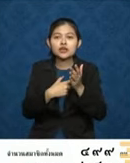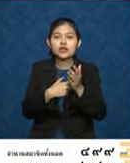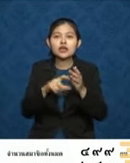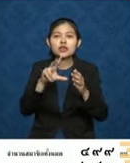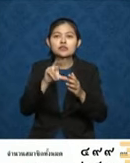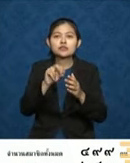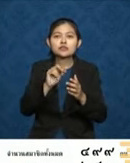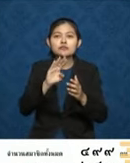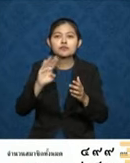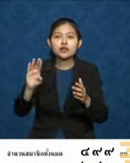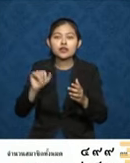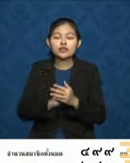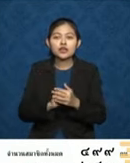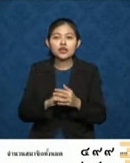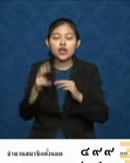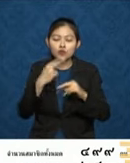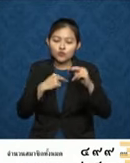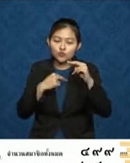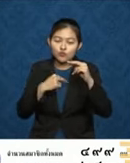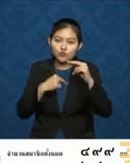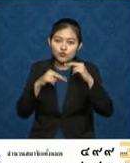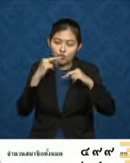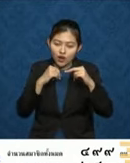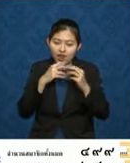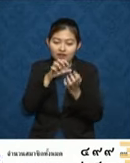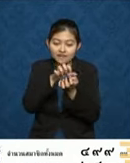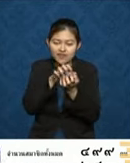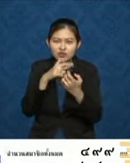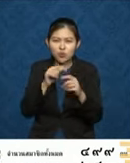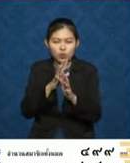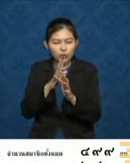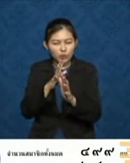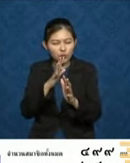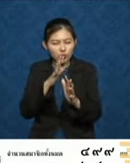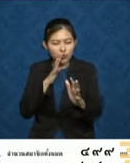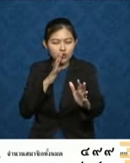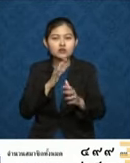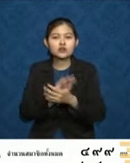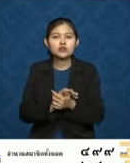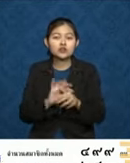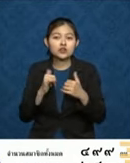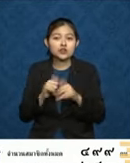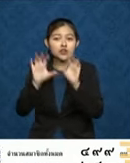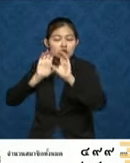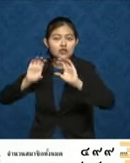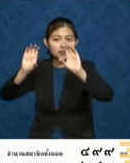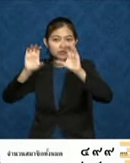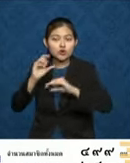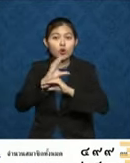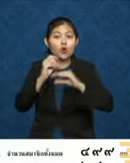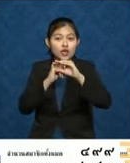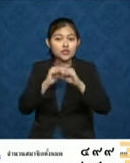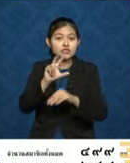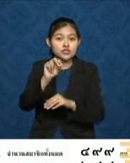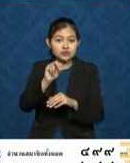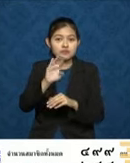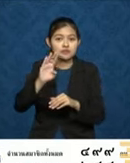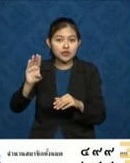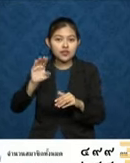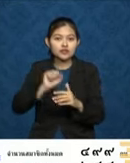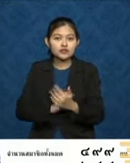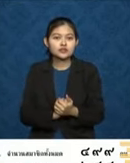จากการรักษาทางทันตกรรมยังมีคิวที่ยาวการที่ปัจจุบันรัฐบาลได้ KickOffโครงการ 30บาทโปร